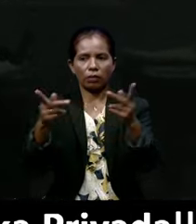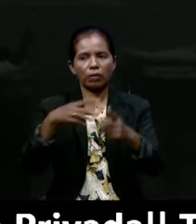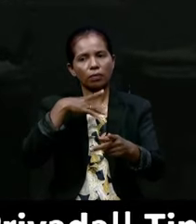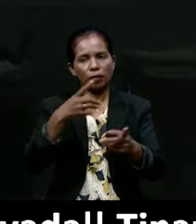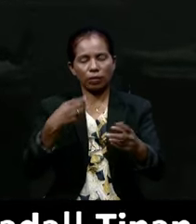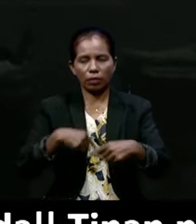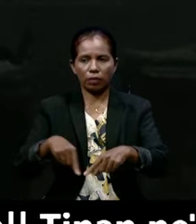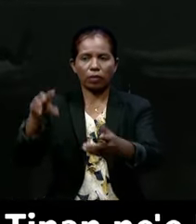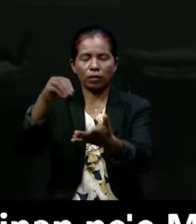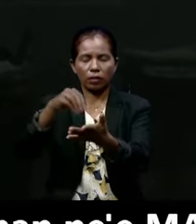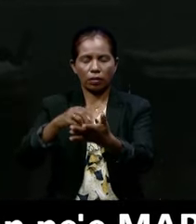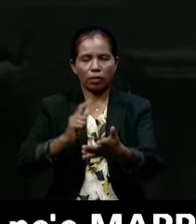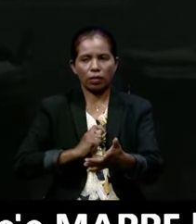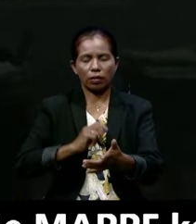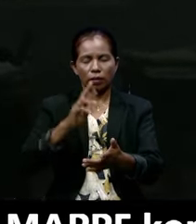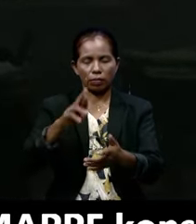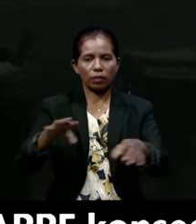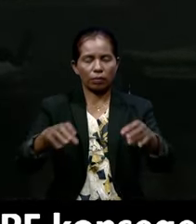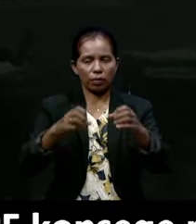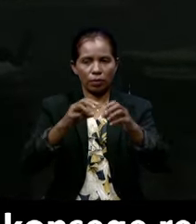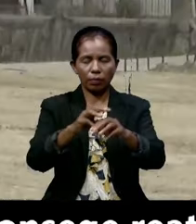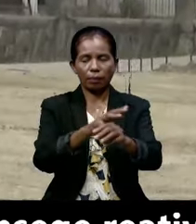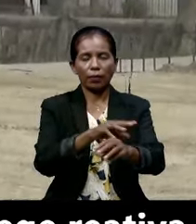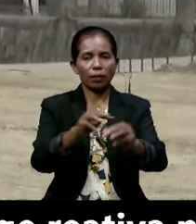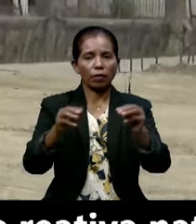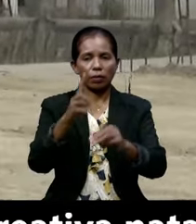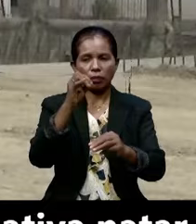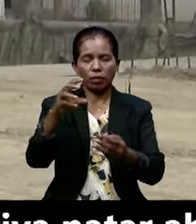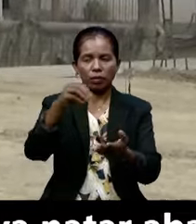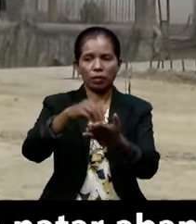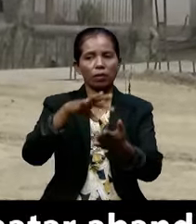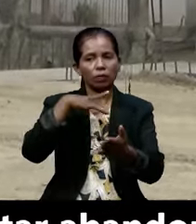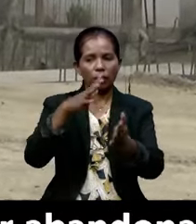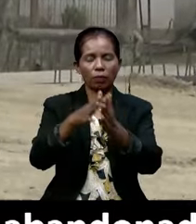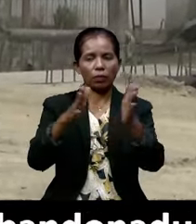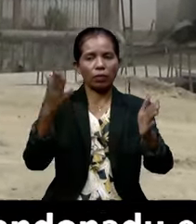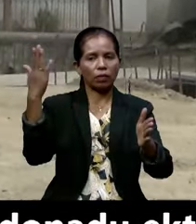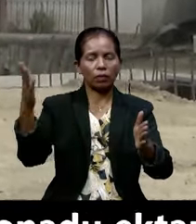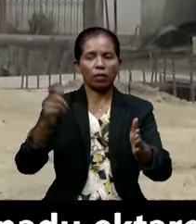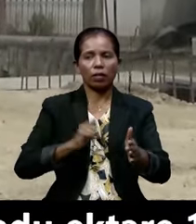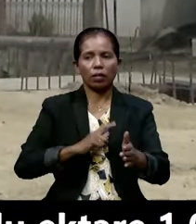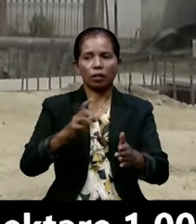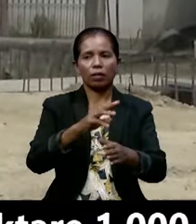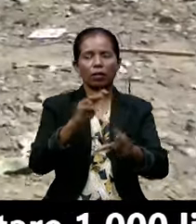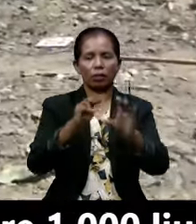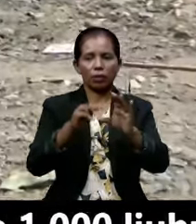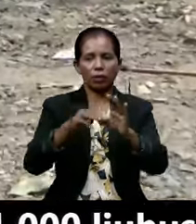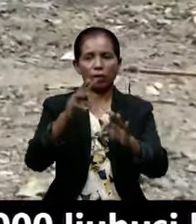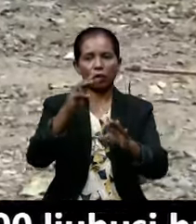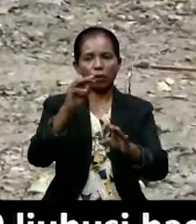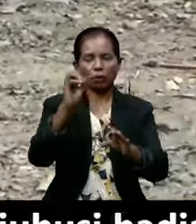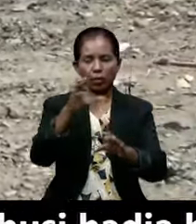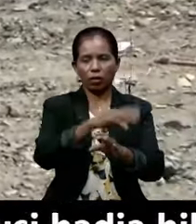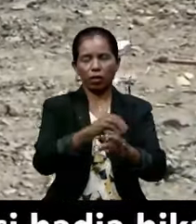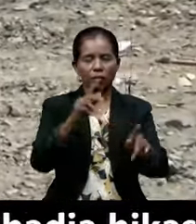bat lisira tibar Servisu Saneamentu Munisipiu Dili mos sai monta lixeira bot ida iha area Aimutin eis mercado obralan tama dadang